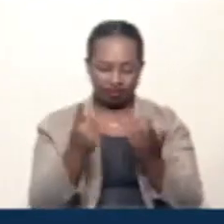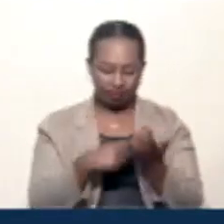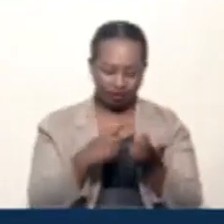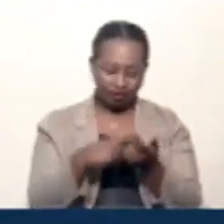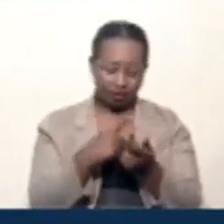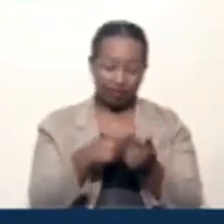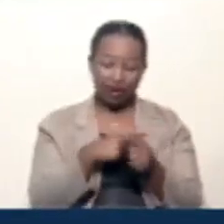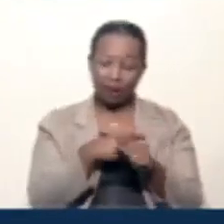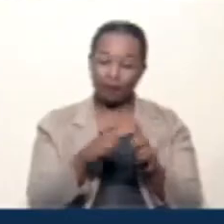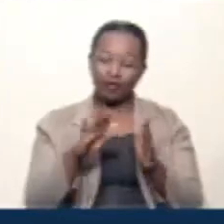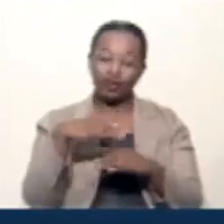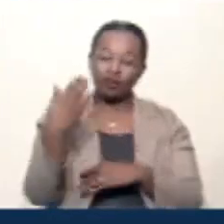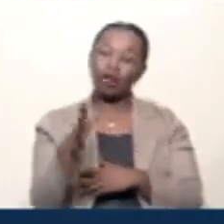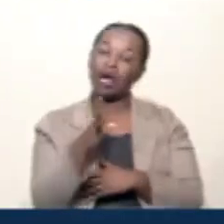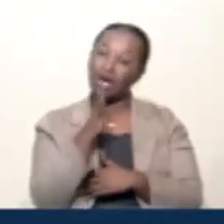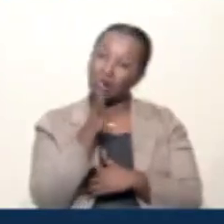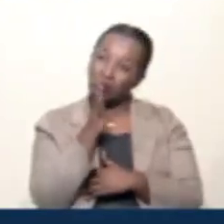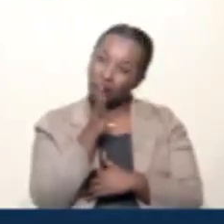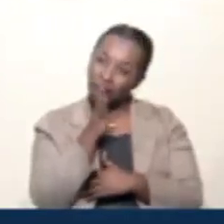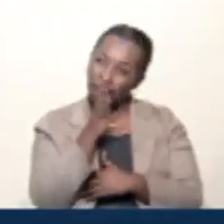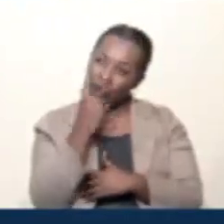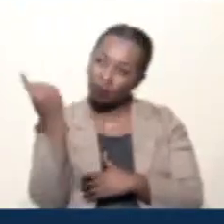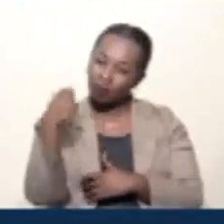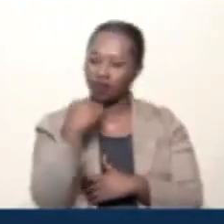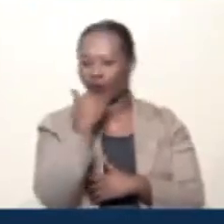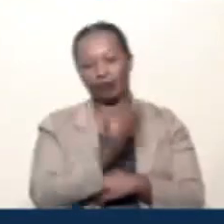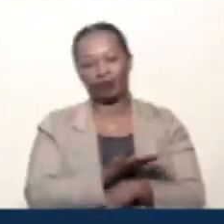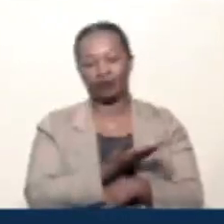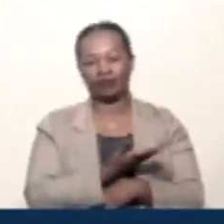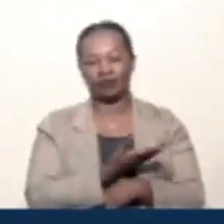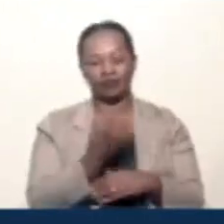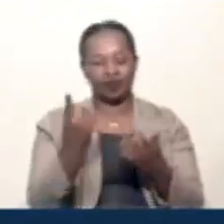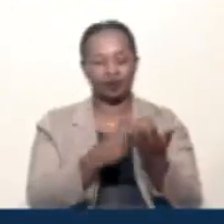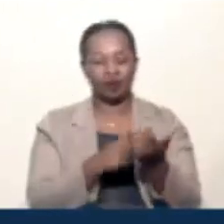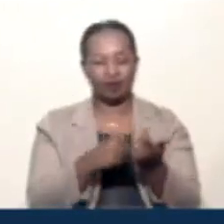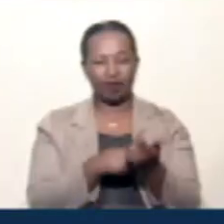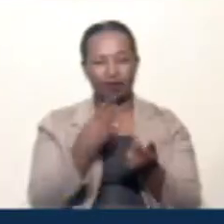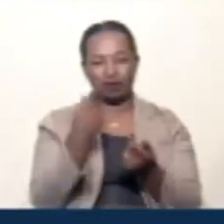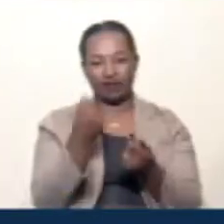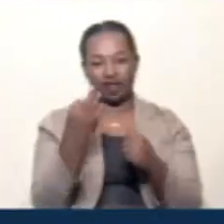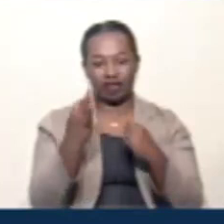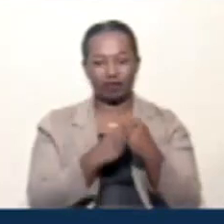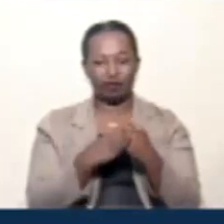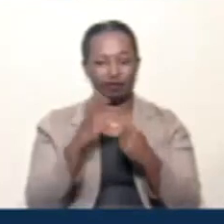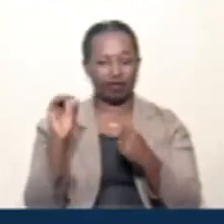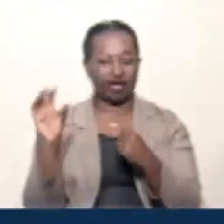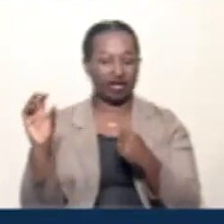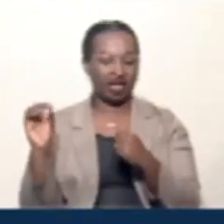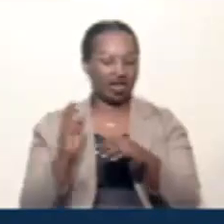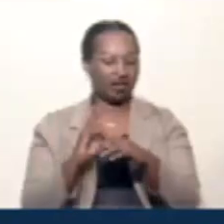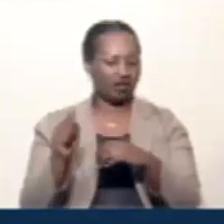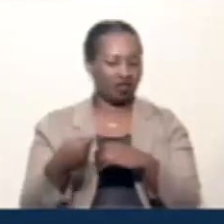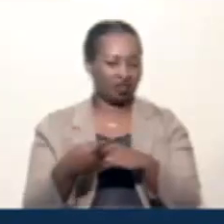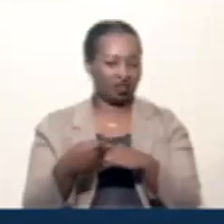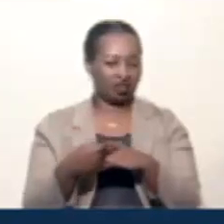nyuma yo kubara twarategereje amaso yaheze mu kirere. Bari bambariye amafaranga agera mu 180,000 n'imisago ntibuka